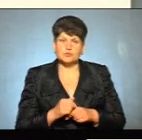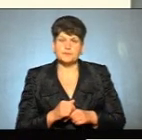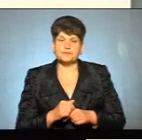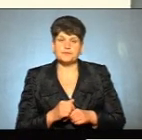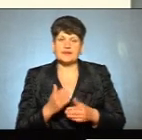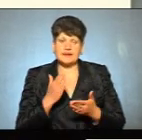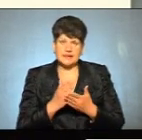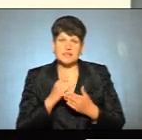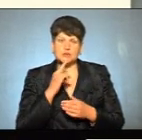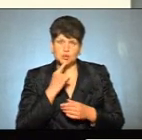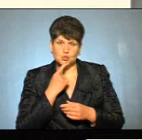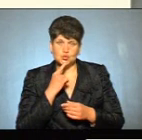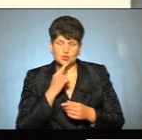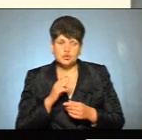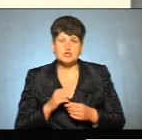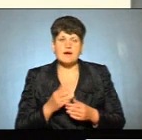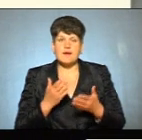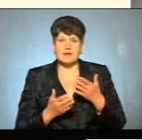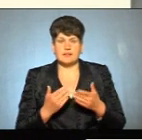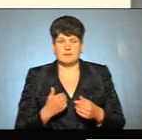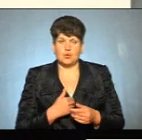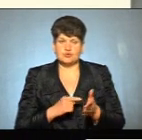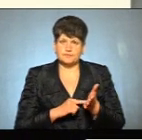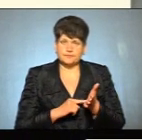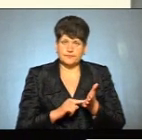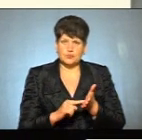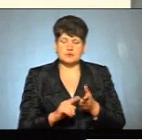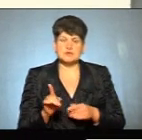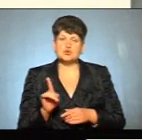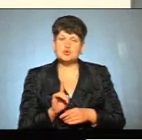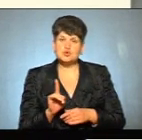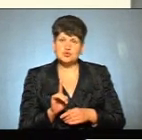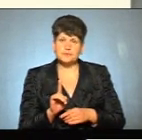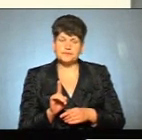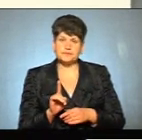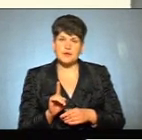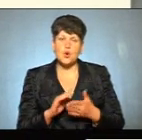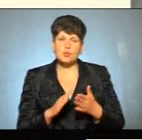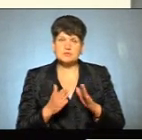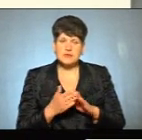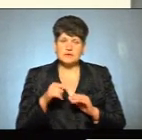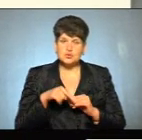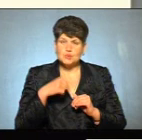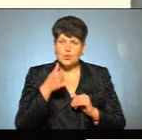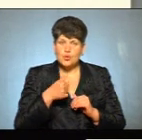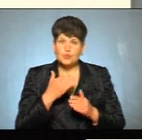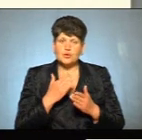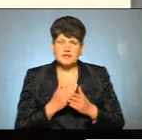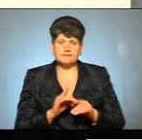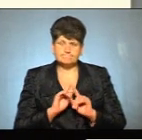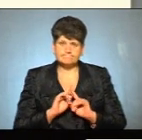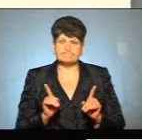є певні труднощі. Однак ми хочемо наголосити, що обставини цьогорічні є просто